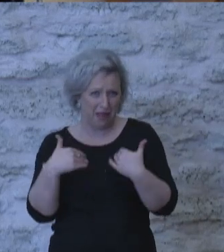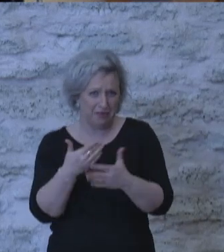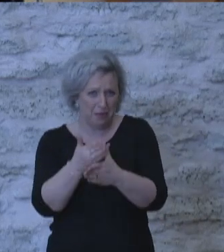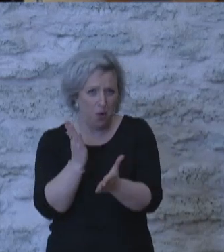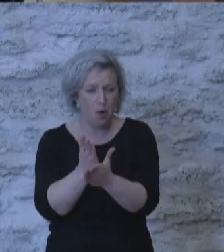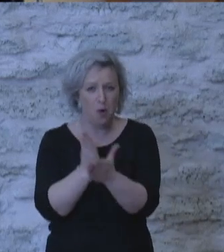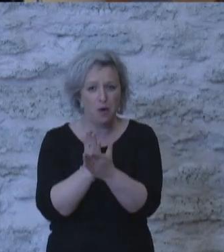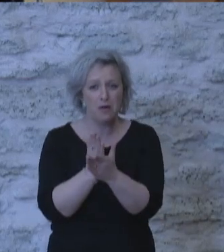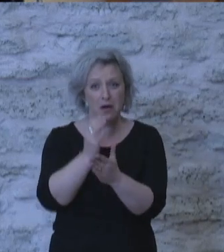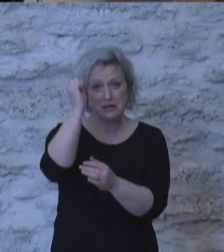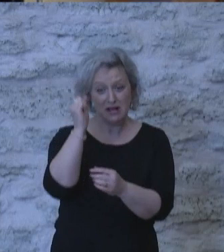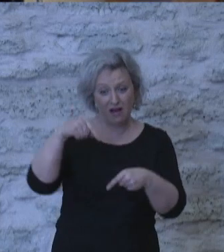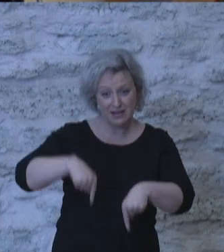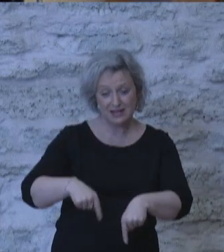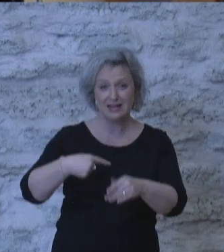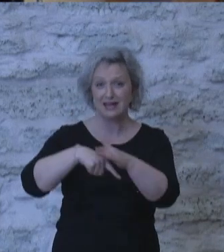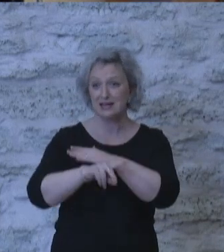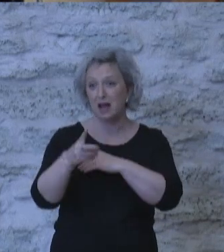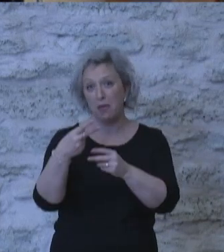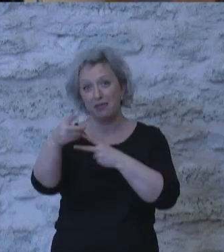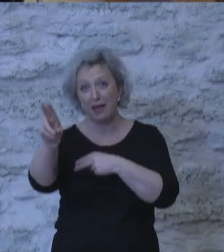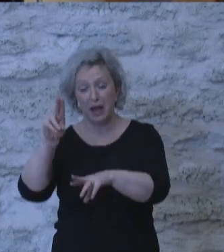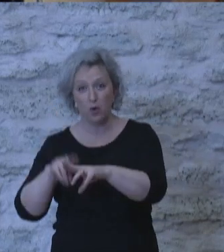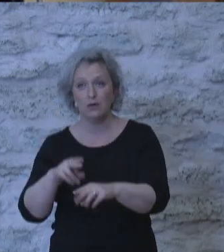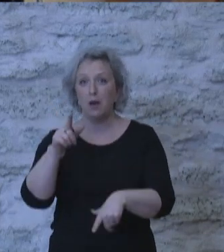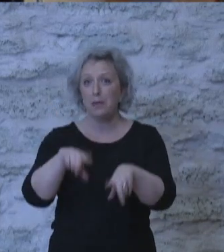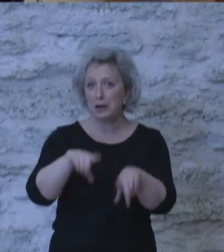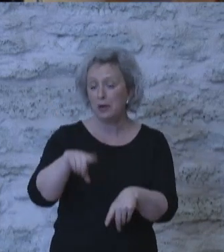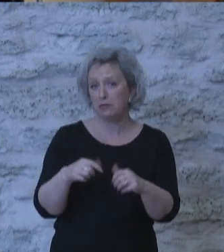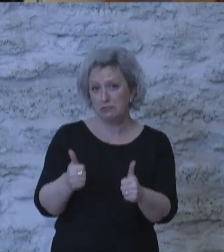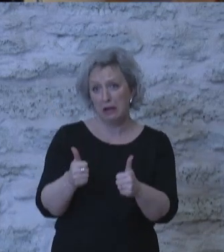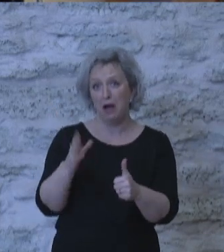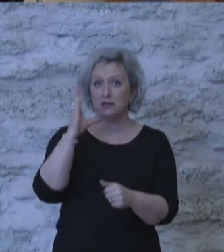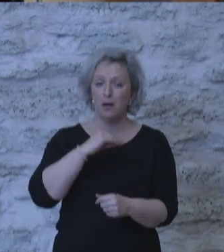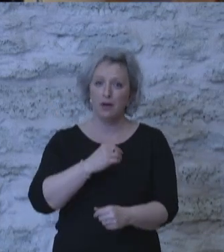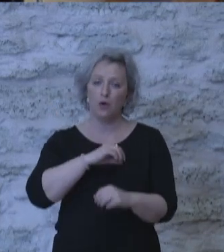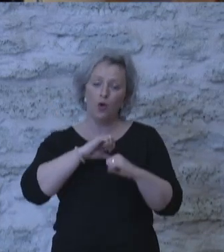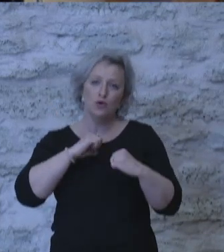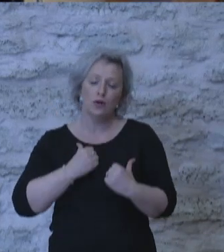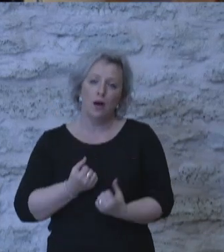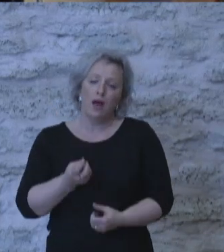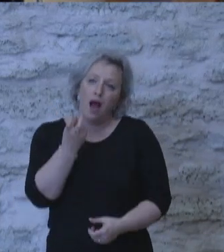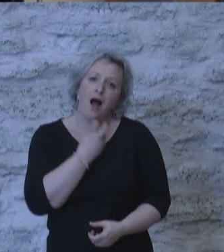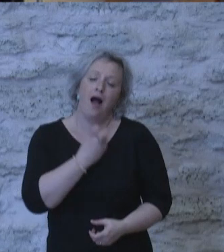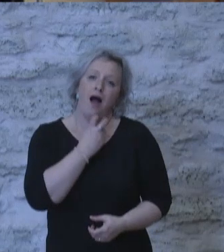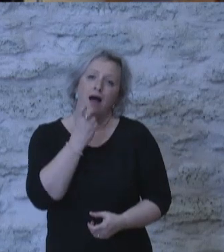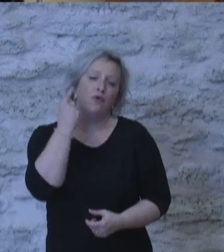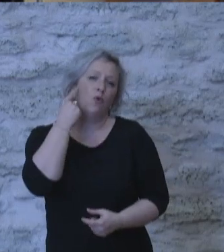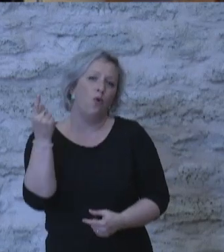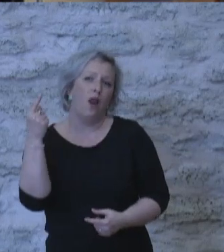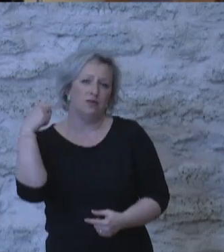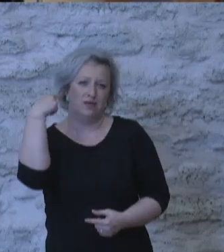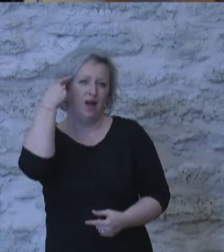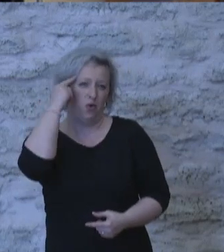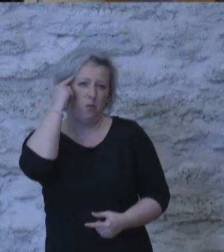raskust. Aga võibolla aeg ajalt on päris hea, kui saab lihtsalt südamest naerde kuulates ebaadekvaad setjutu. Ja